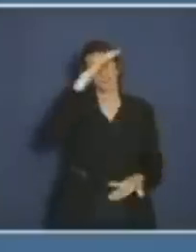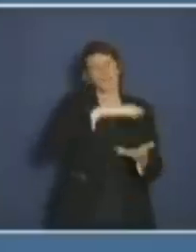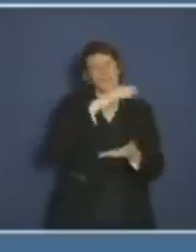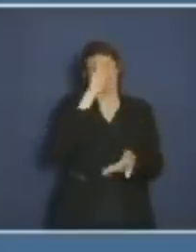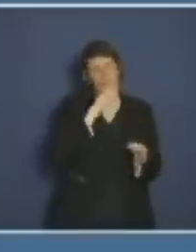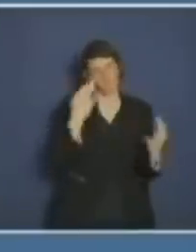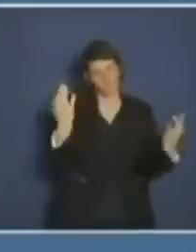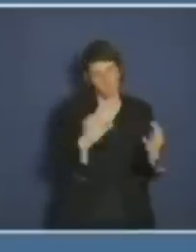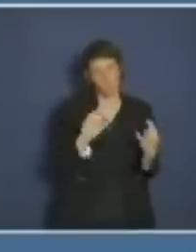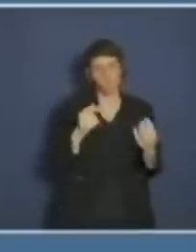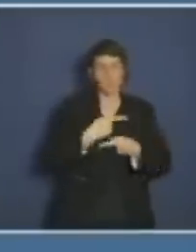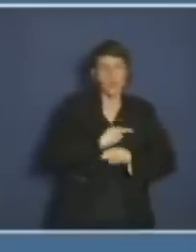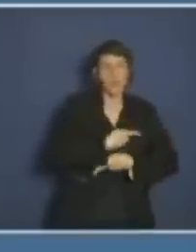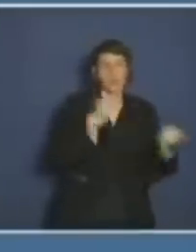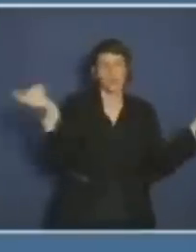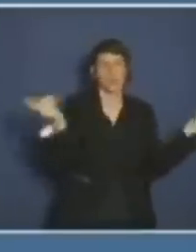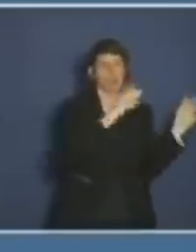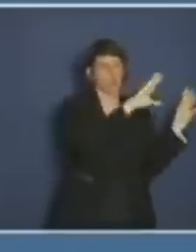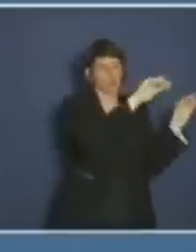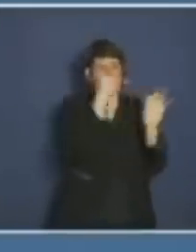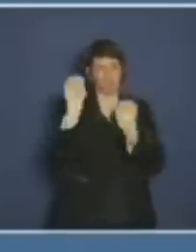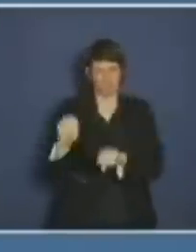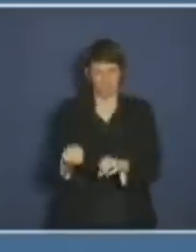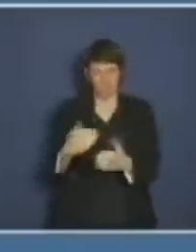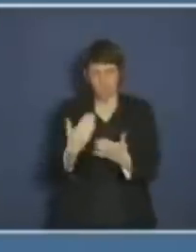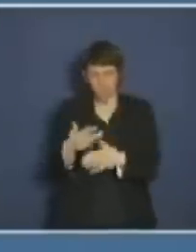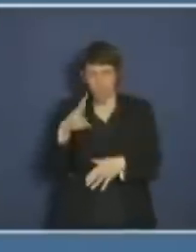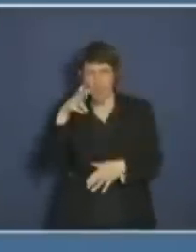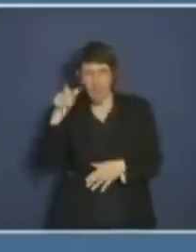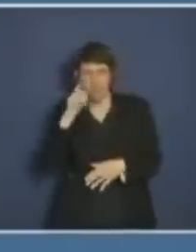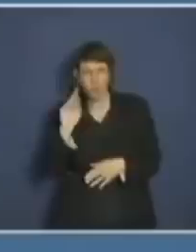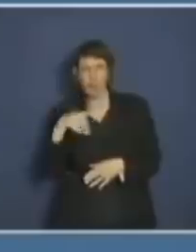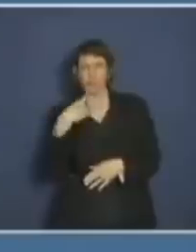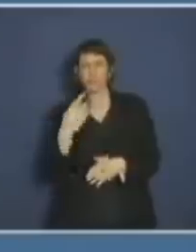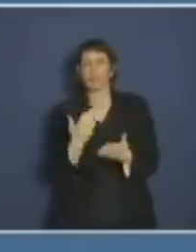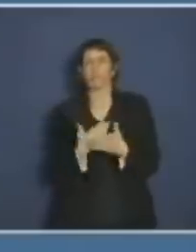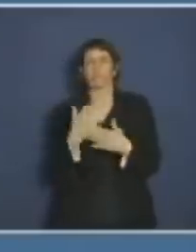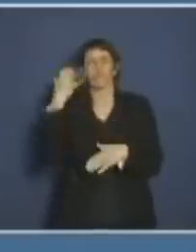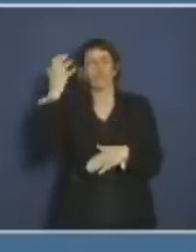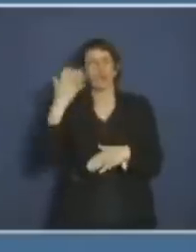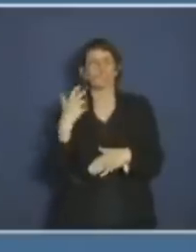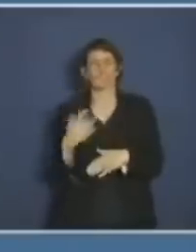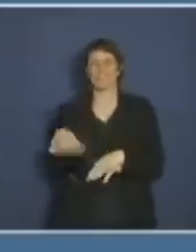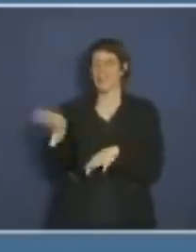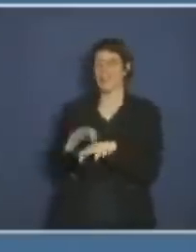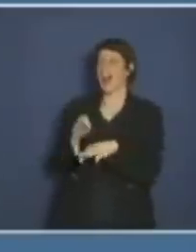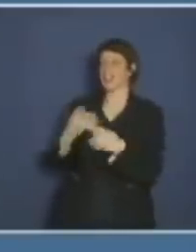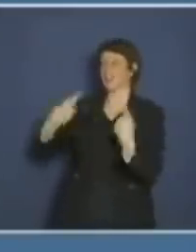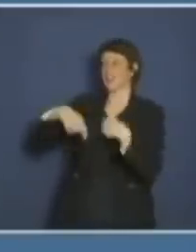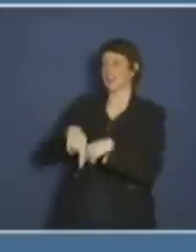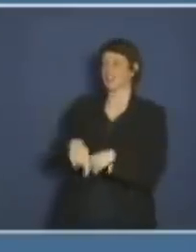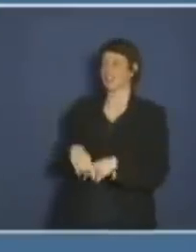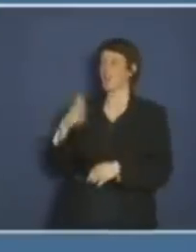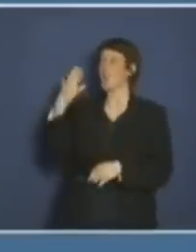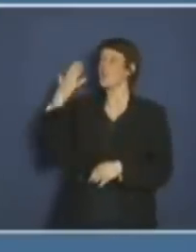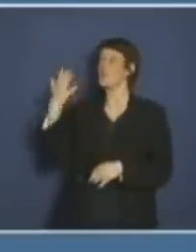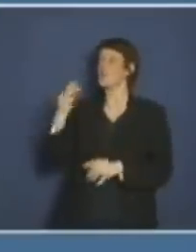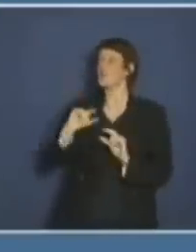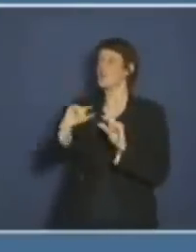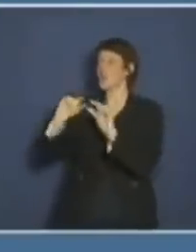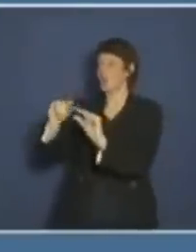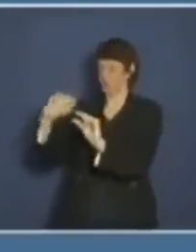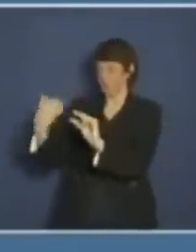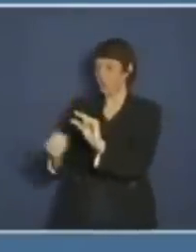können. Also Herr Spahn hat auch gesagt, es bringt natürlich nichts, wenn wir einer Arztpraxis 5 Impfdosen anbieten können,